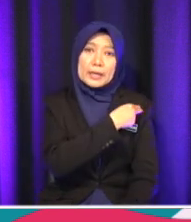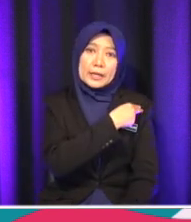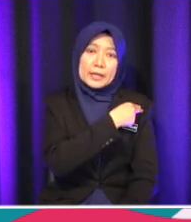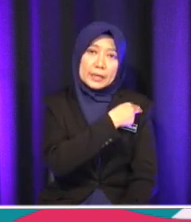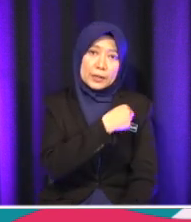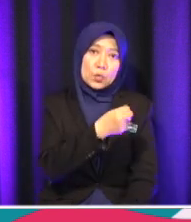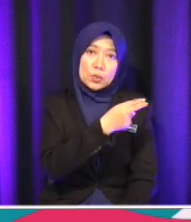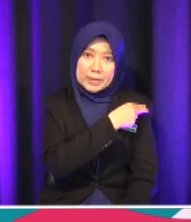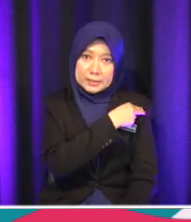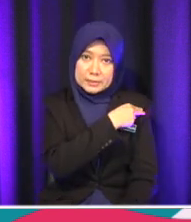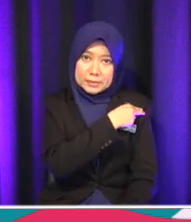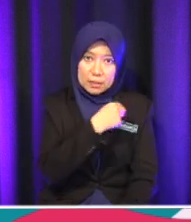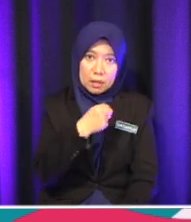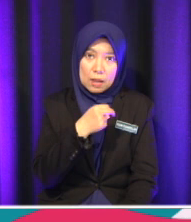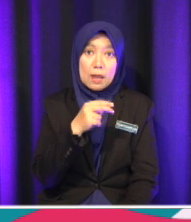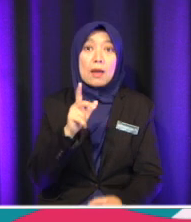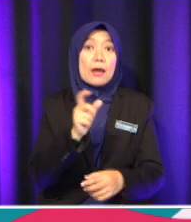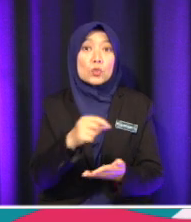di sebelah debit ke kredit